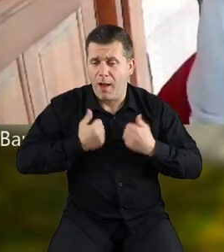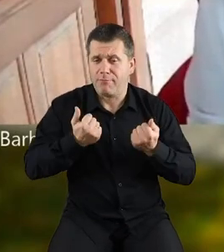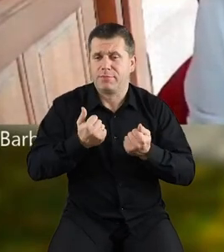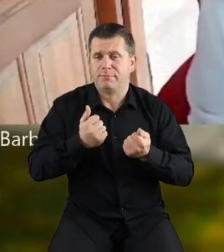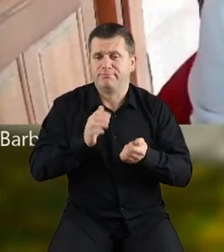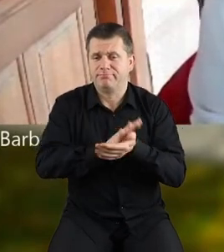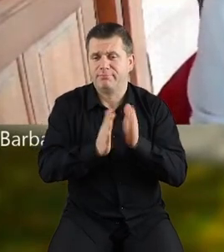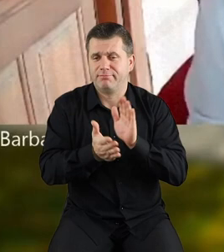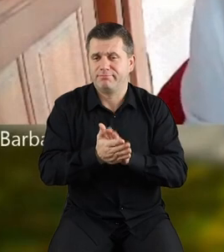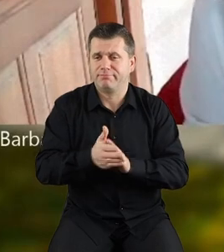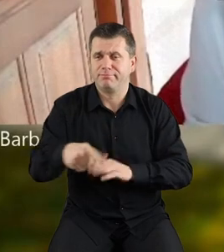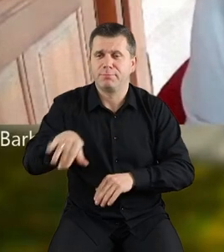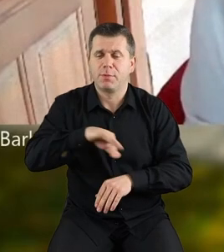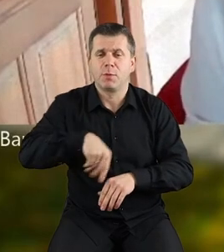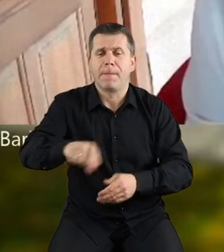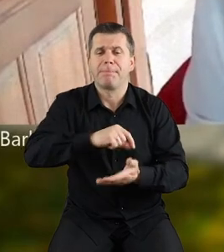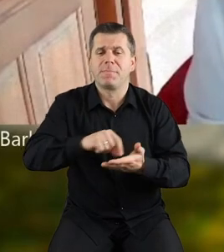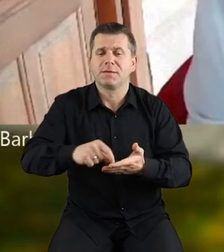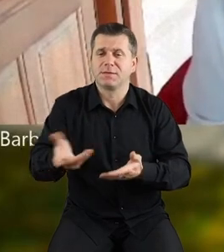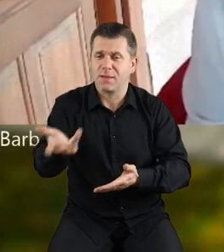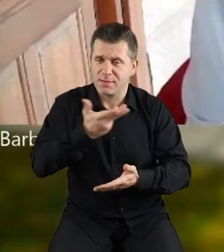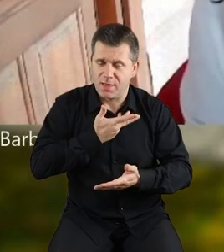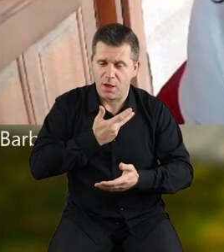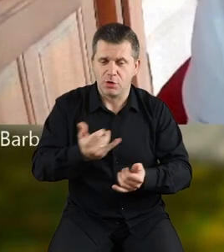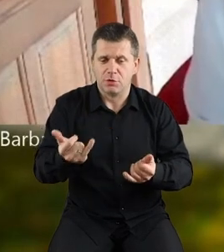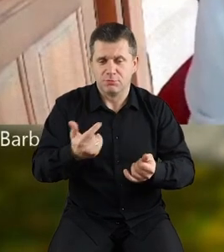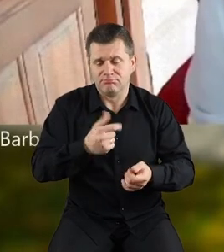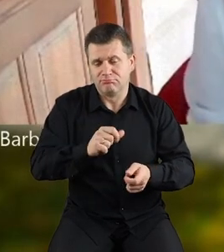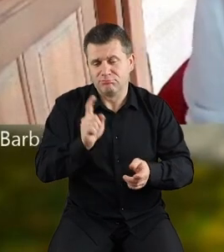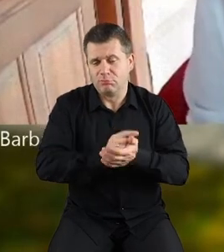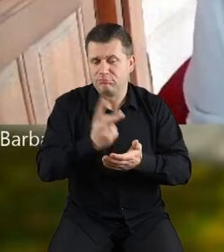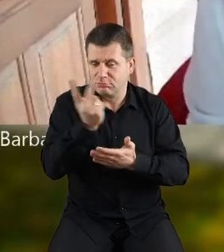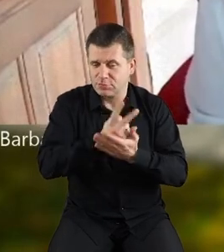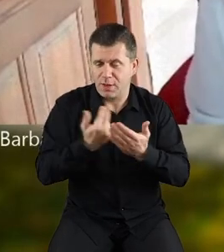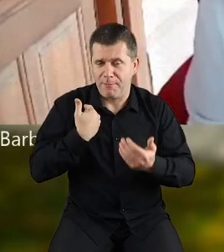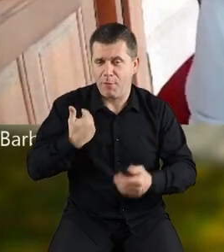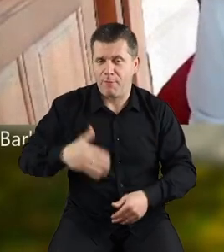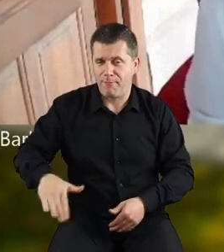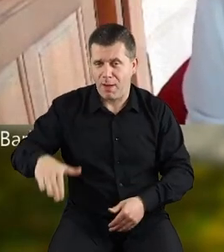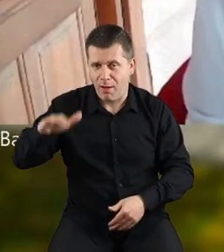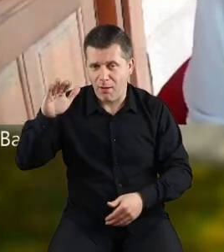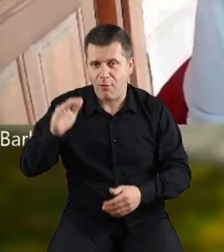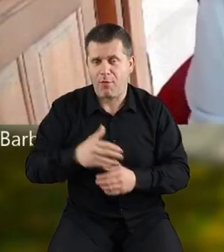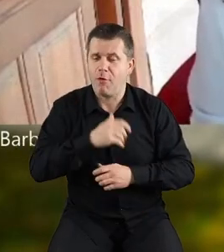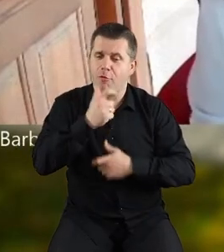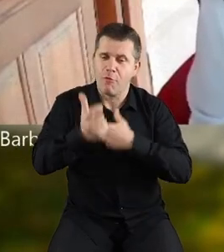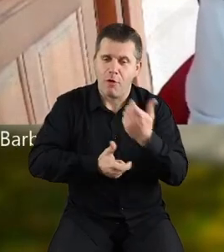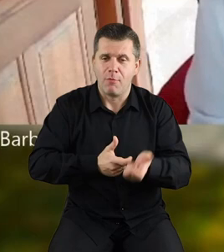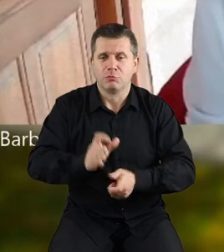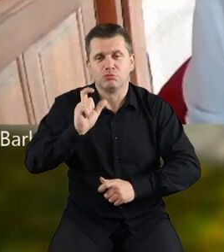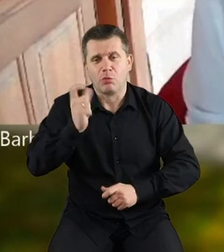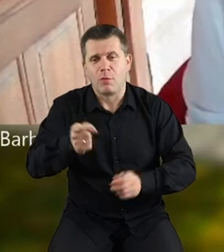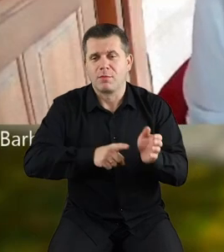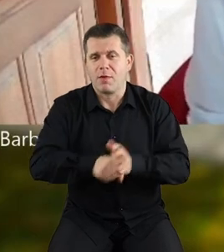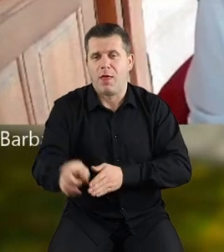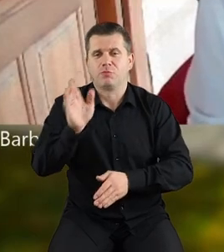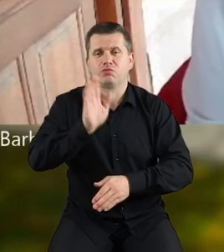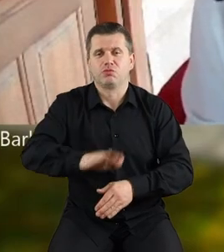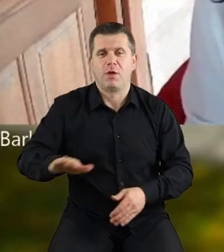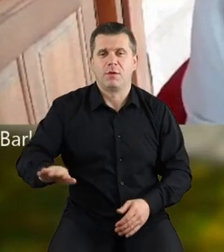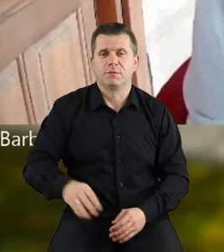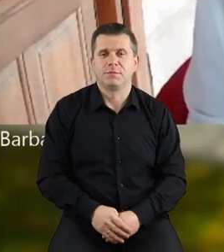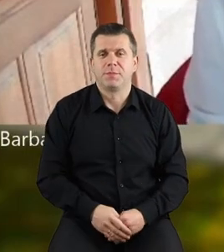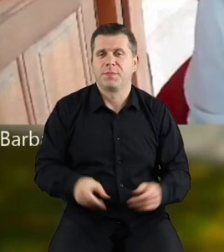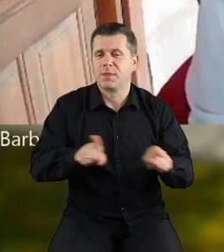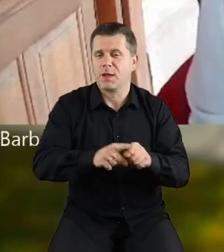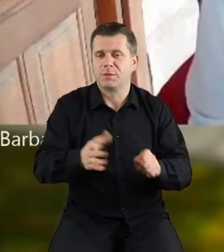się pisarzom, którzy w ten sposób mnie potraktowali, gdy byłam mała, no i zrobić coś dla